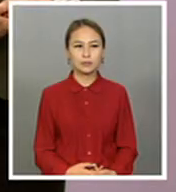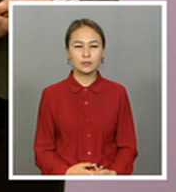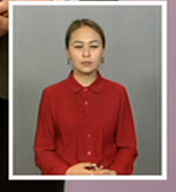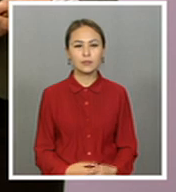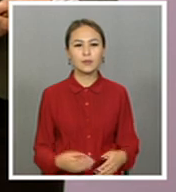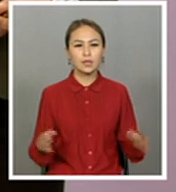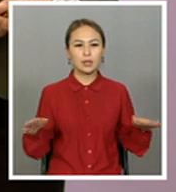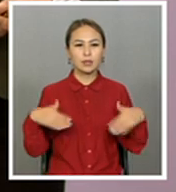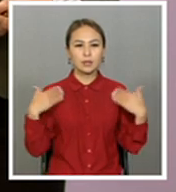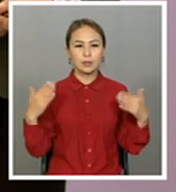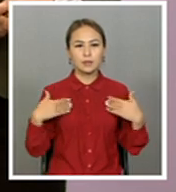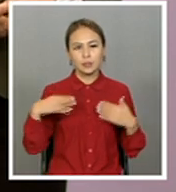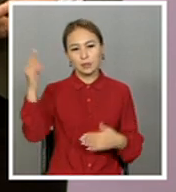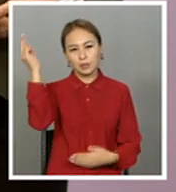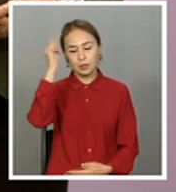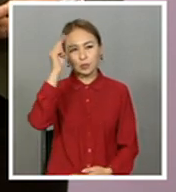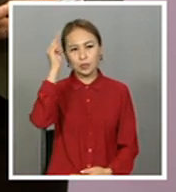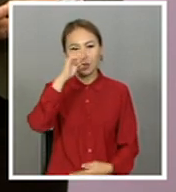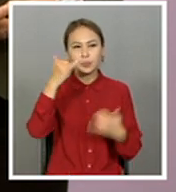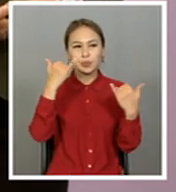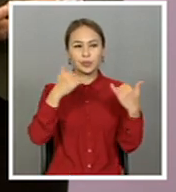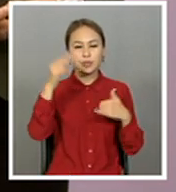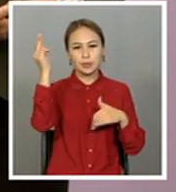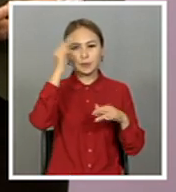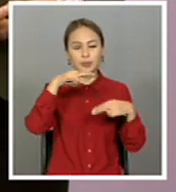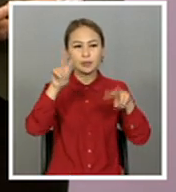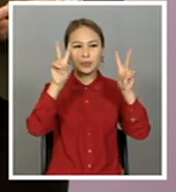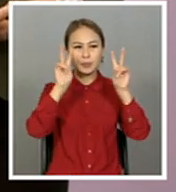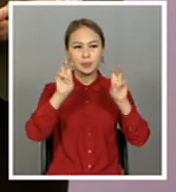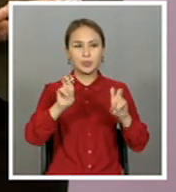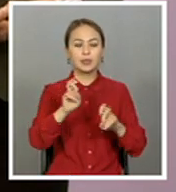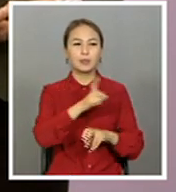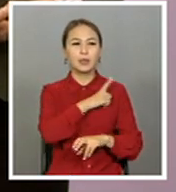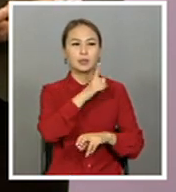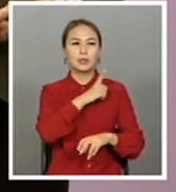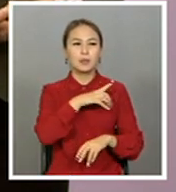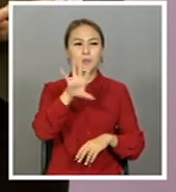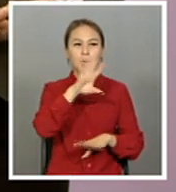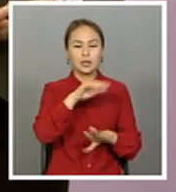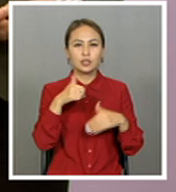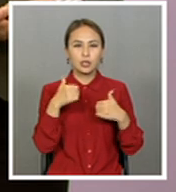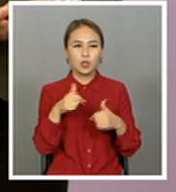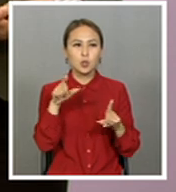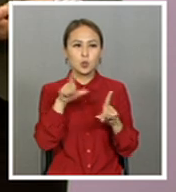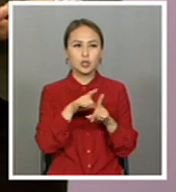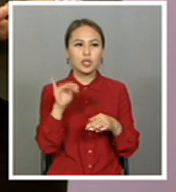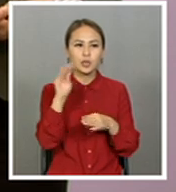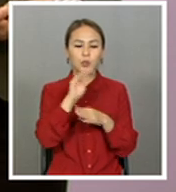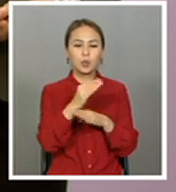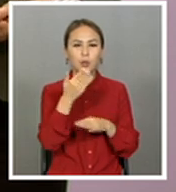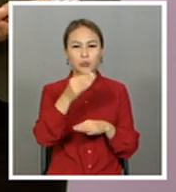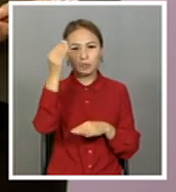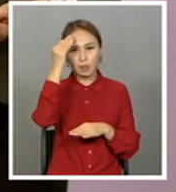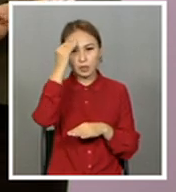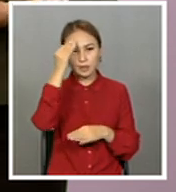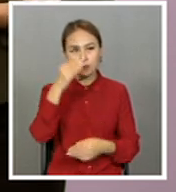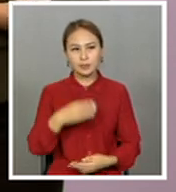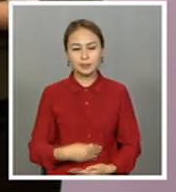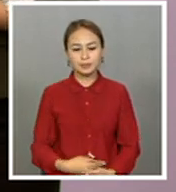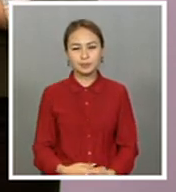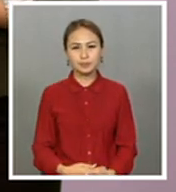Сәлеметсіңдер мен оқушылар. Бүгінгі сабақтың тақырыбы мамандықтың бәрі жақсы. Сөз және оның